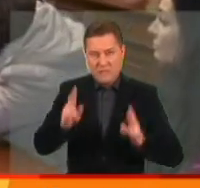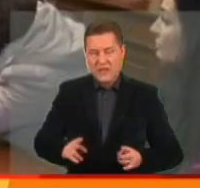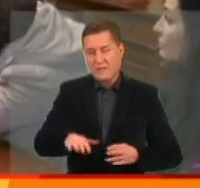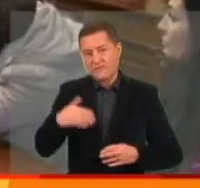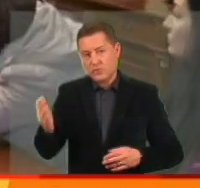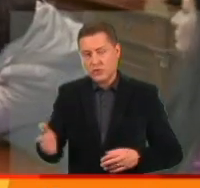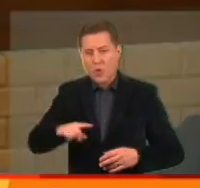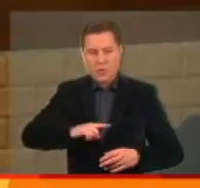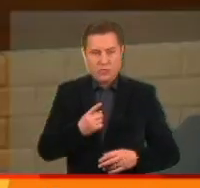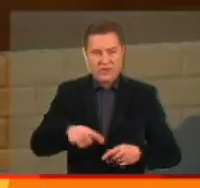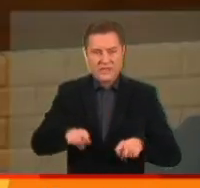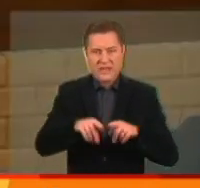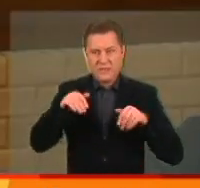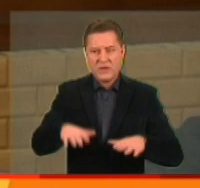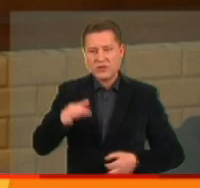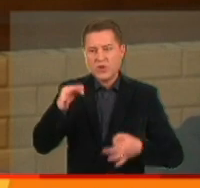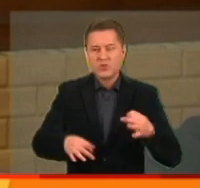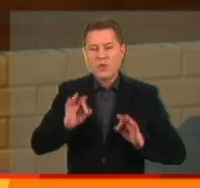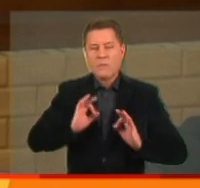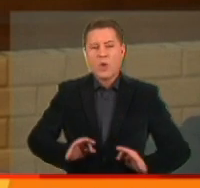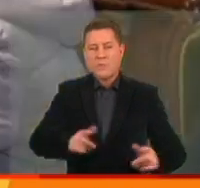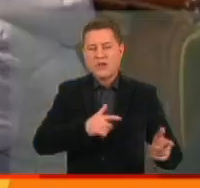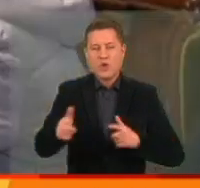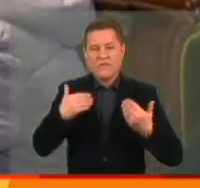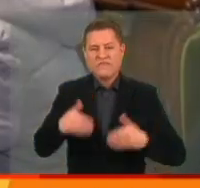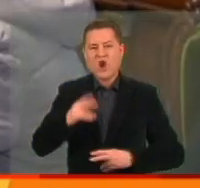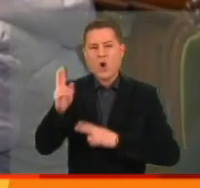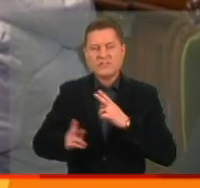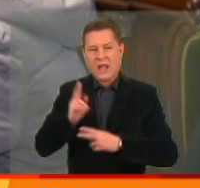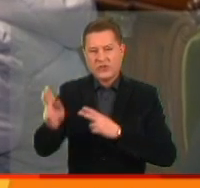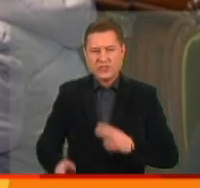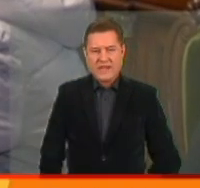таким рішенням суддів і в прокуратурі там уже підготували оскарження.